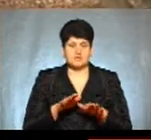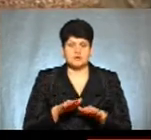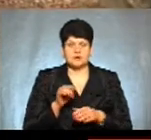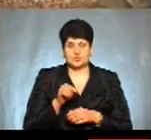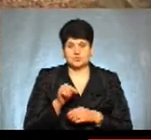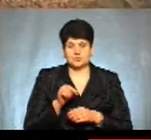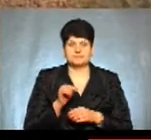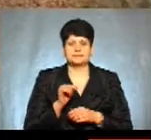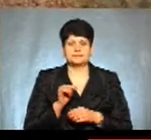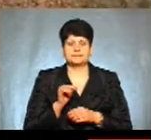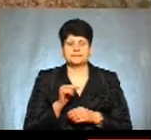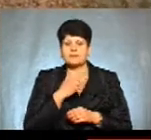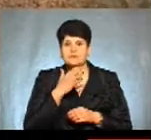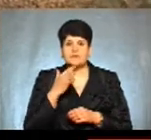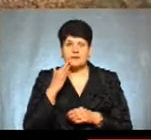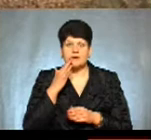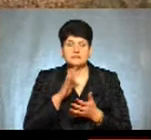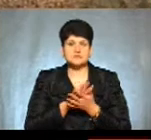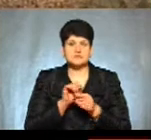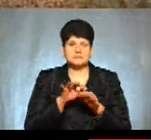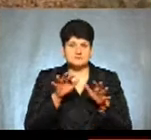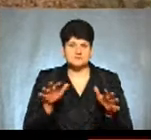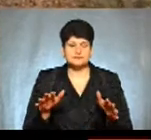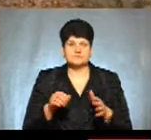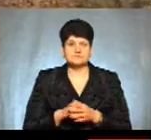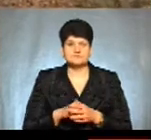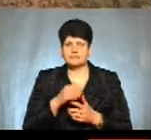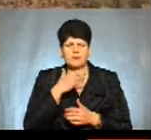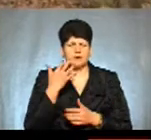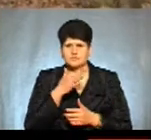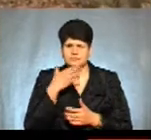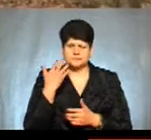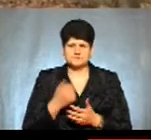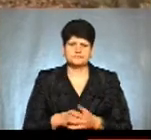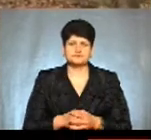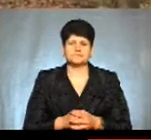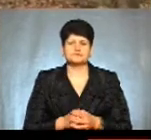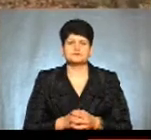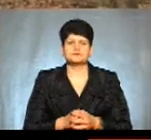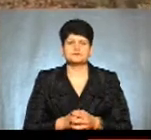Тут багато смітті, багато-багато.